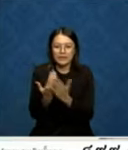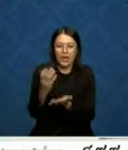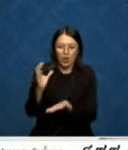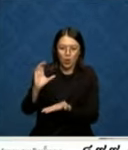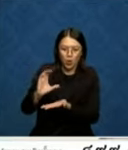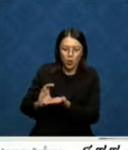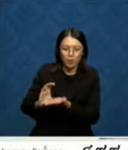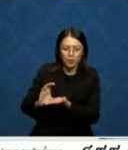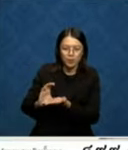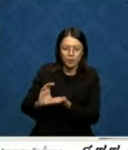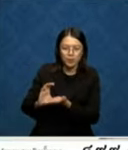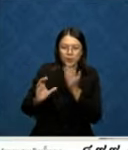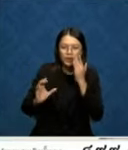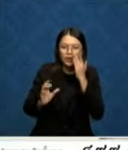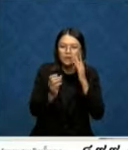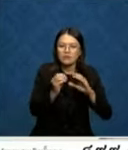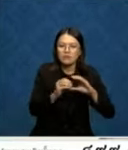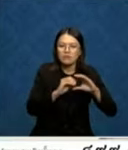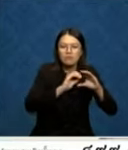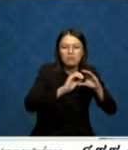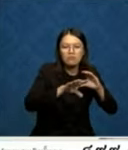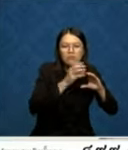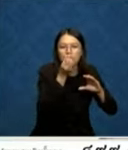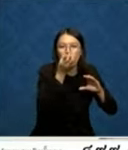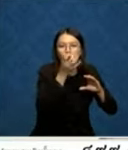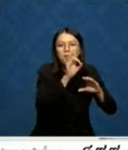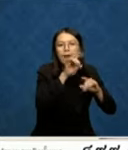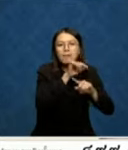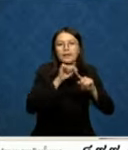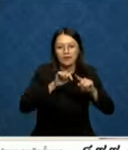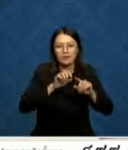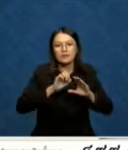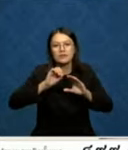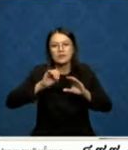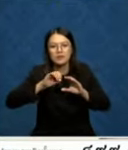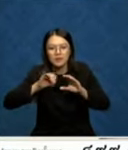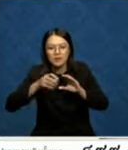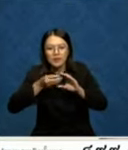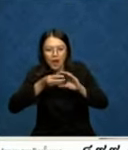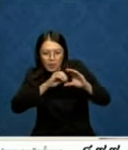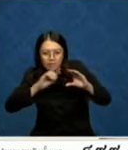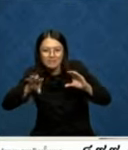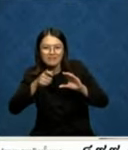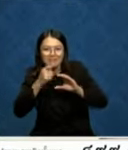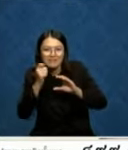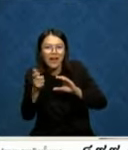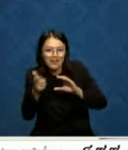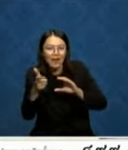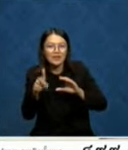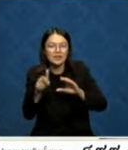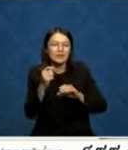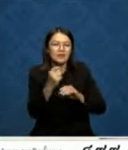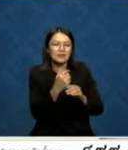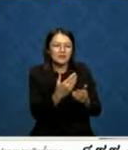ราทำเป็นการจ่ายดอกเบี้ยร้อยละ8ของประมาณการที่เป็นรายได้ที่รัฐบาลจัดเก็บในแต่ละ